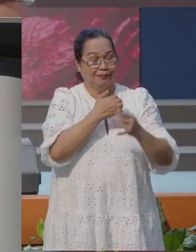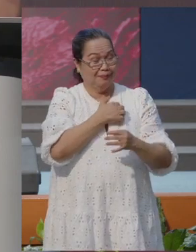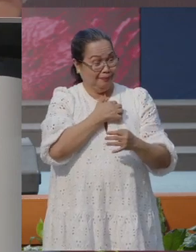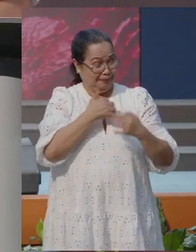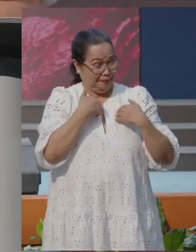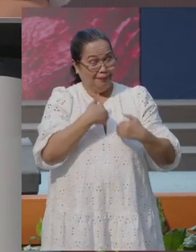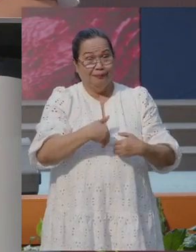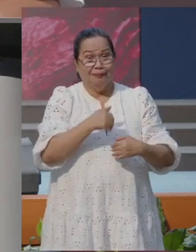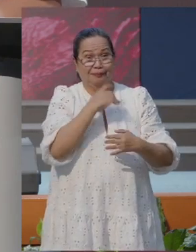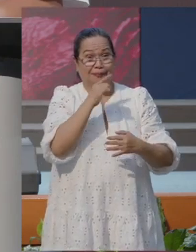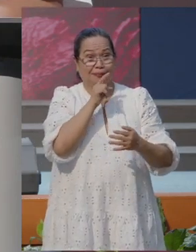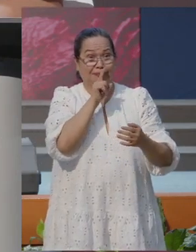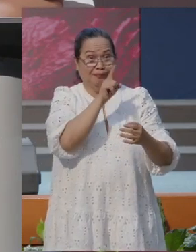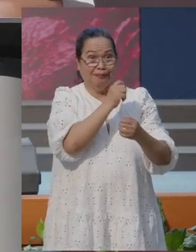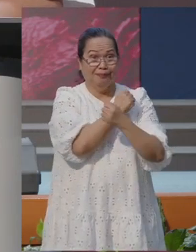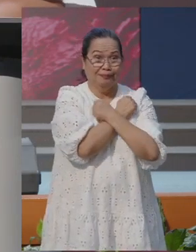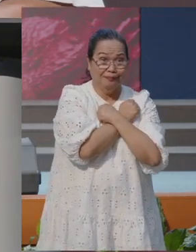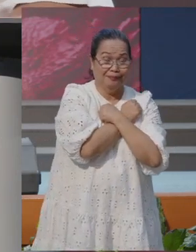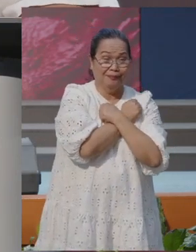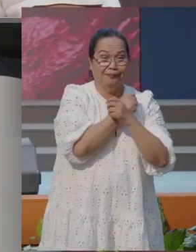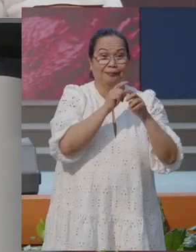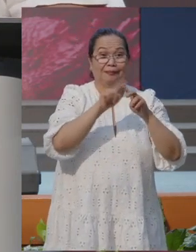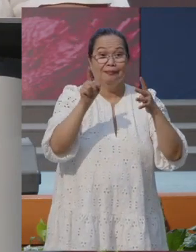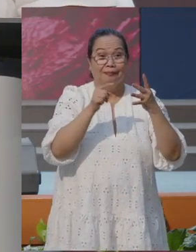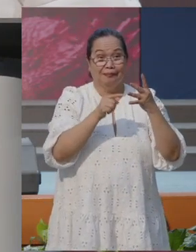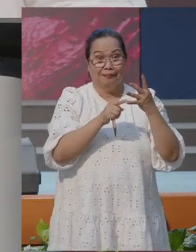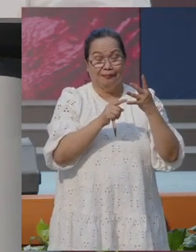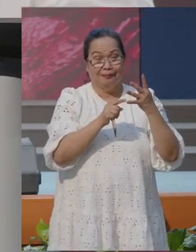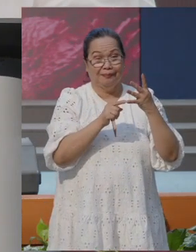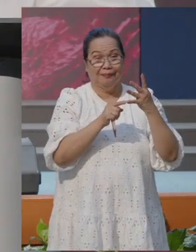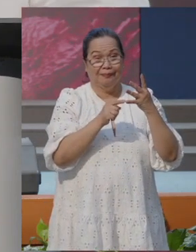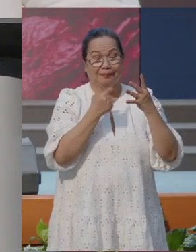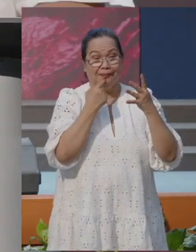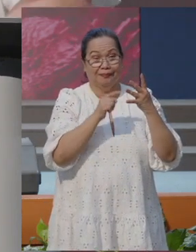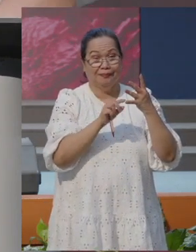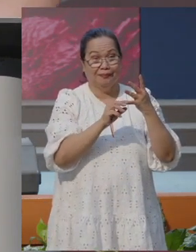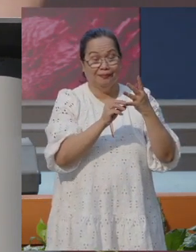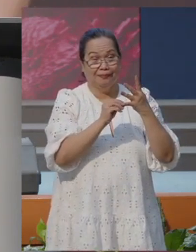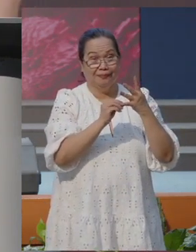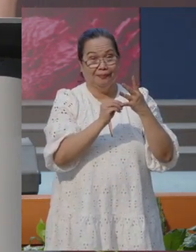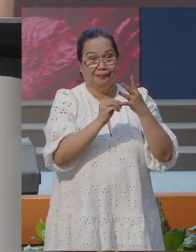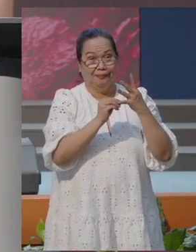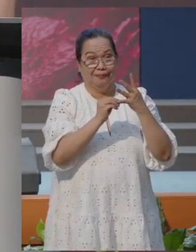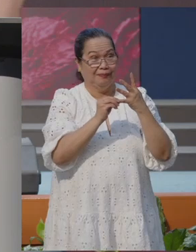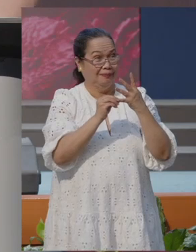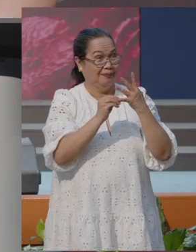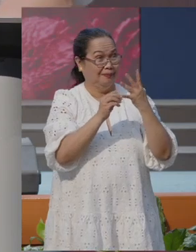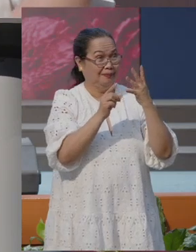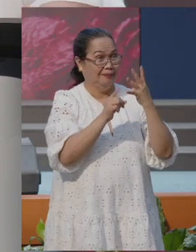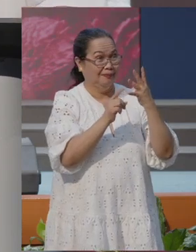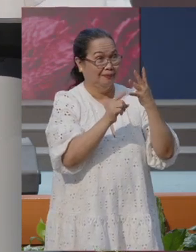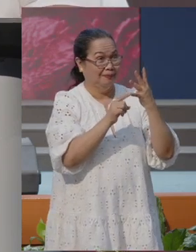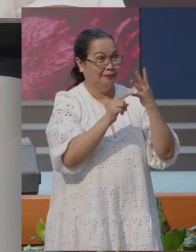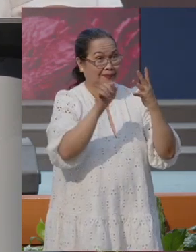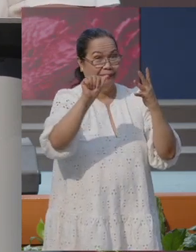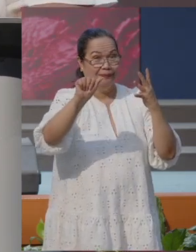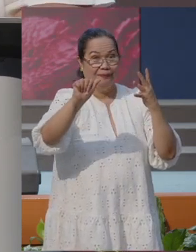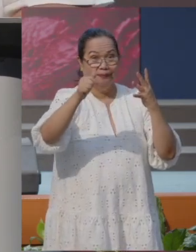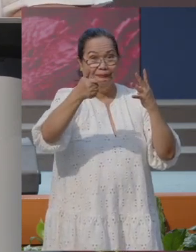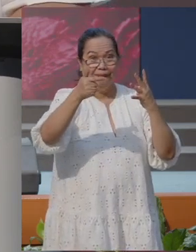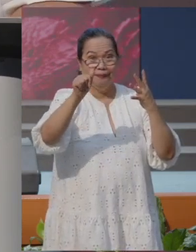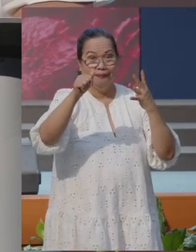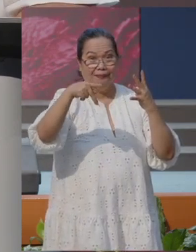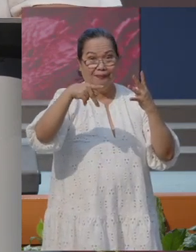physical attraction. Pero ang agape po ay kakaiba. Ito ang pag-ibig na nilalayon